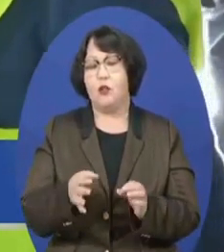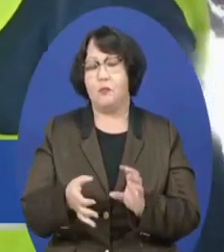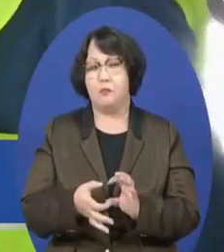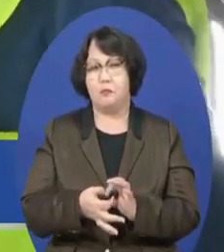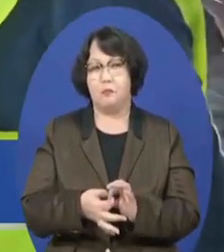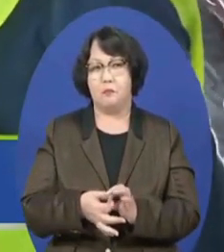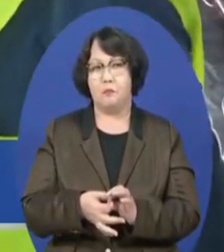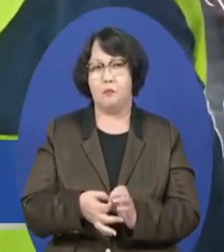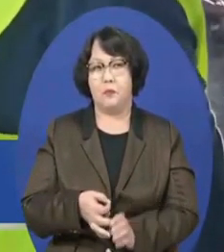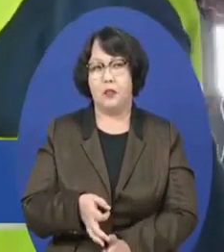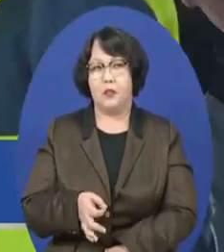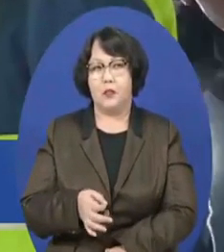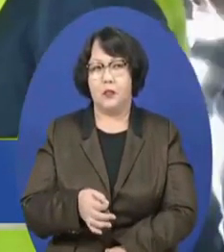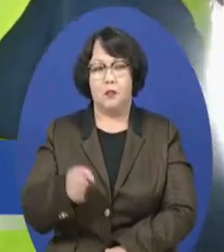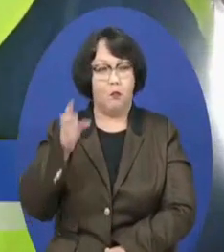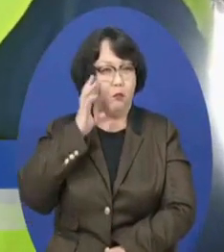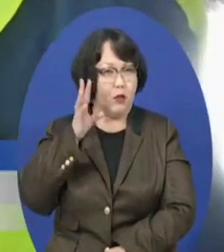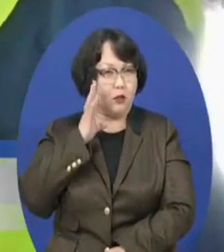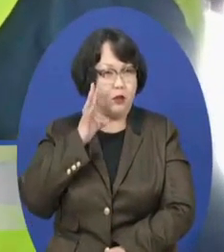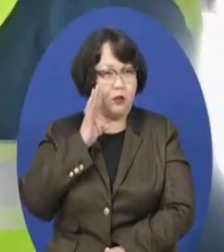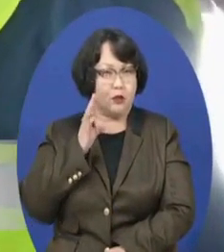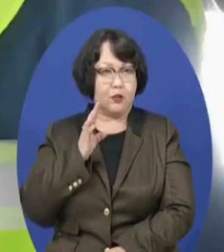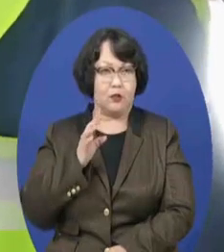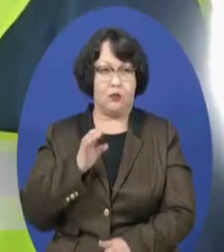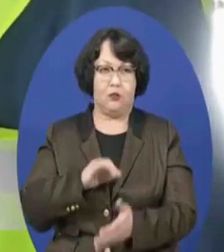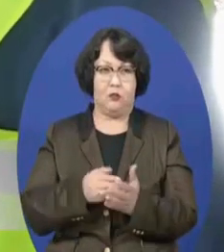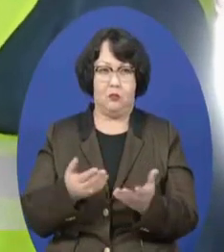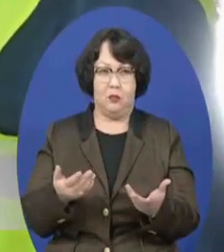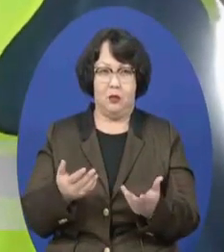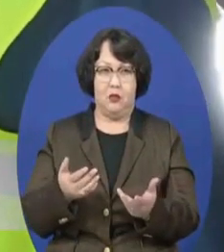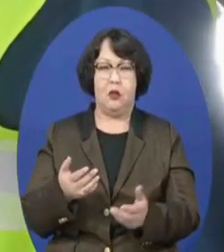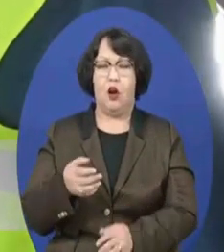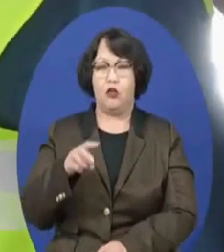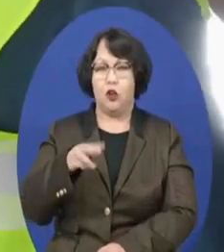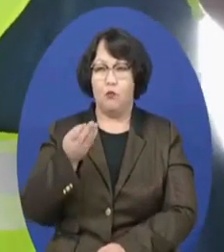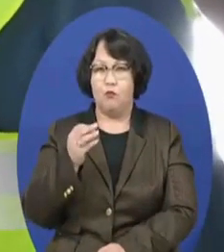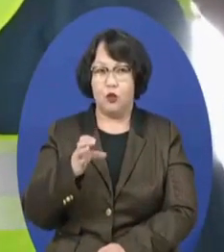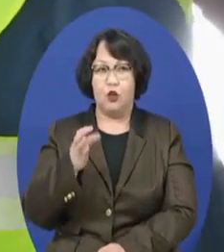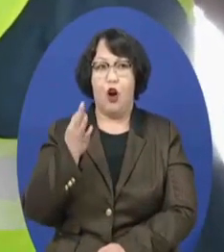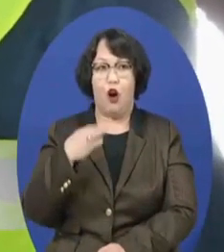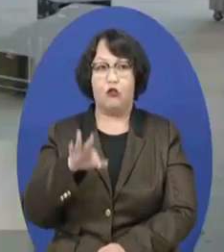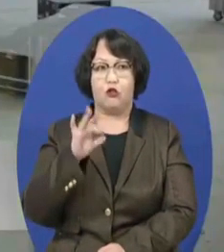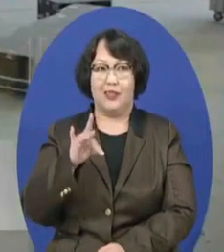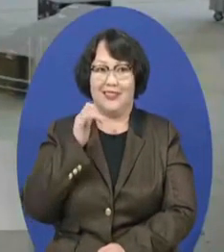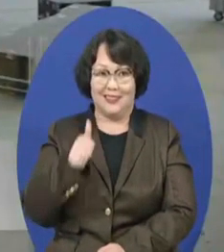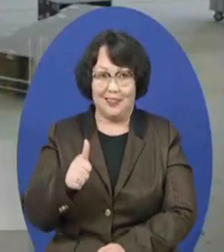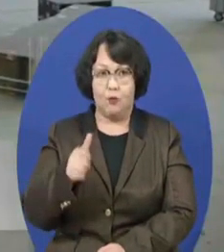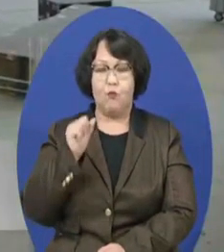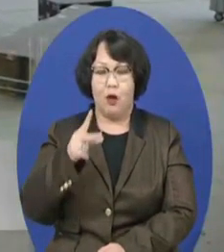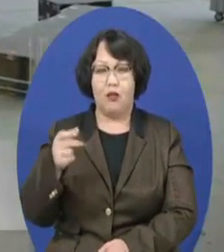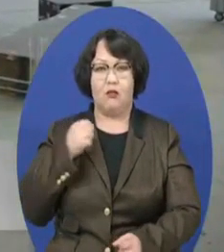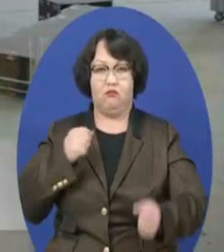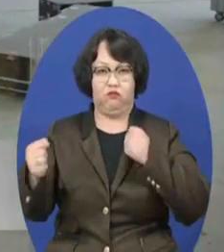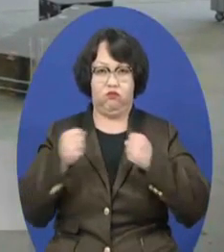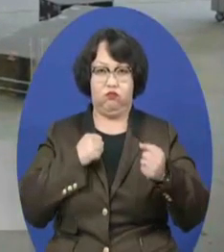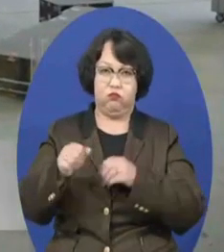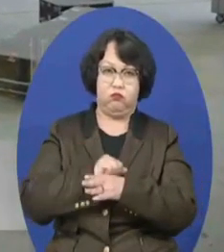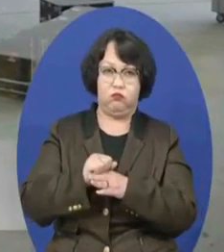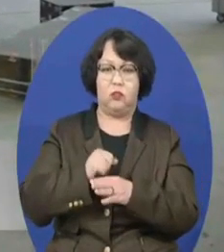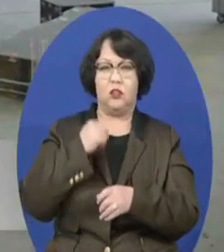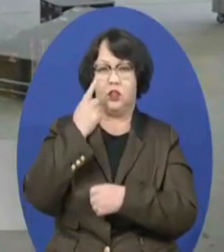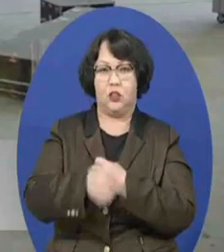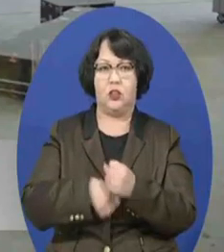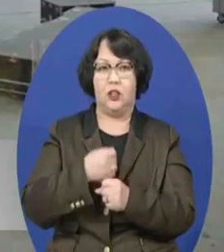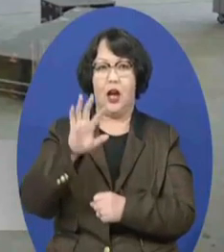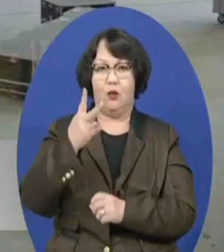орд. Тэр чинь нөө бодлого байхгүй юмаа л гэсэн үг. Одоо ингээм мөсний ордонтой болчих юм бол юу гэж янаа хэрэг энд жилийн